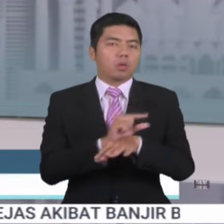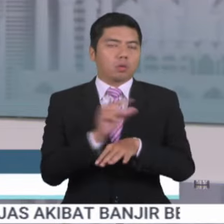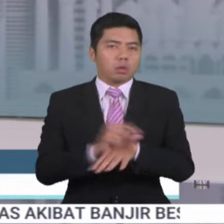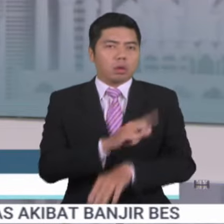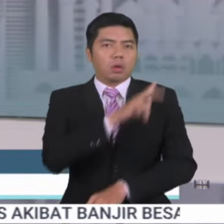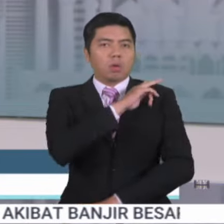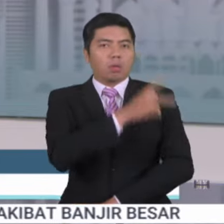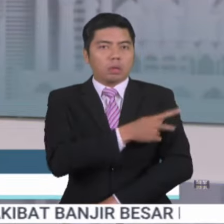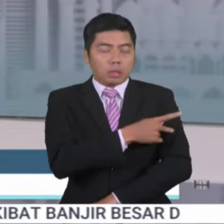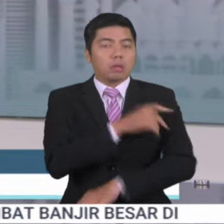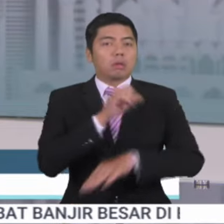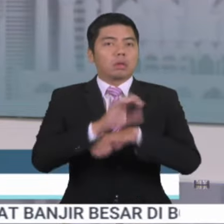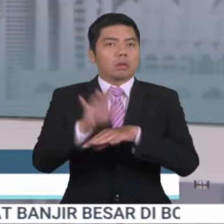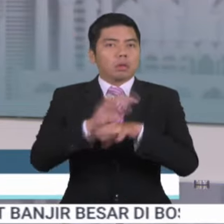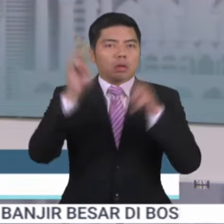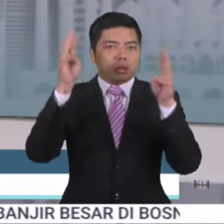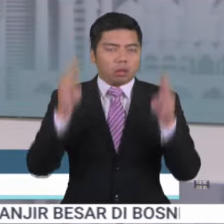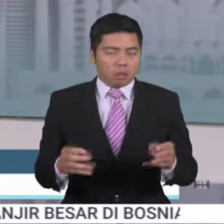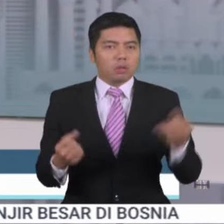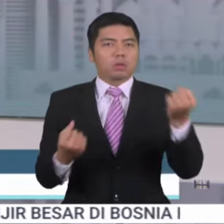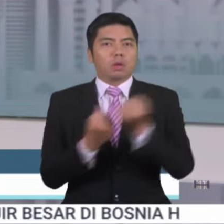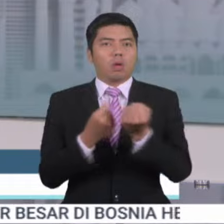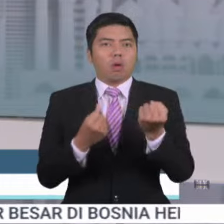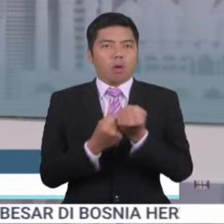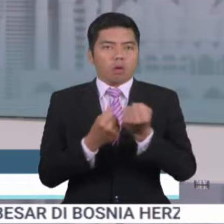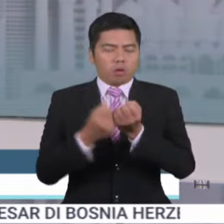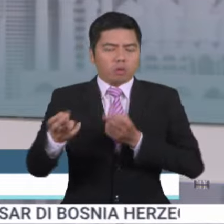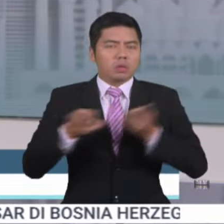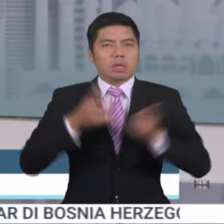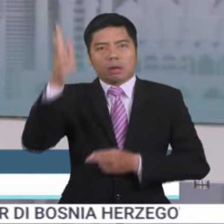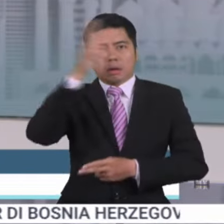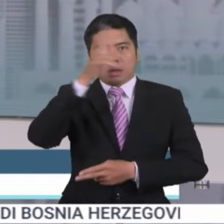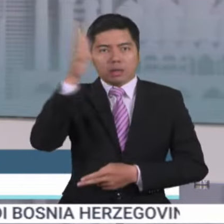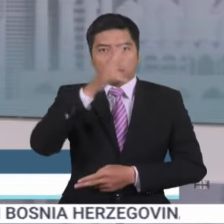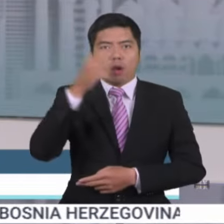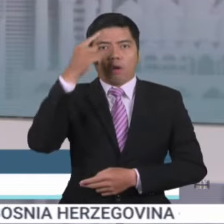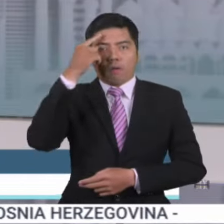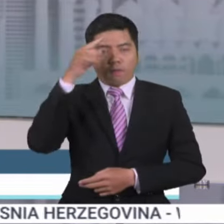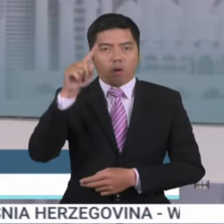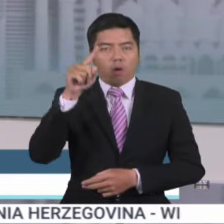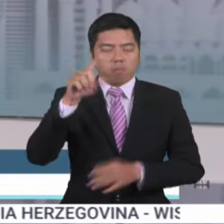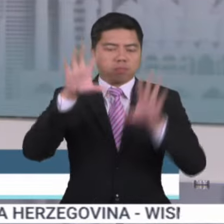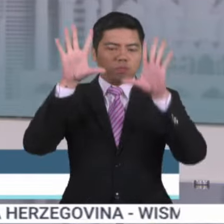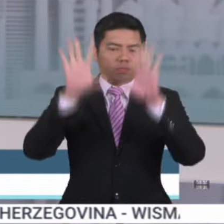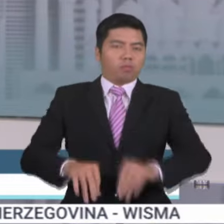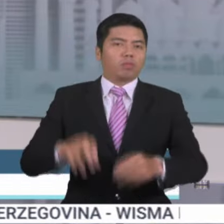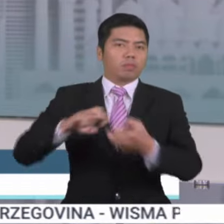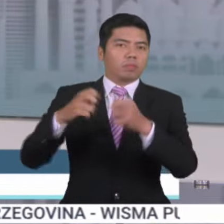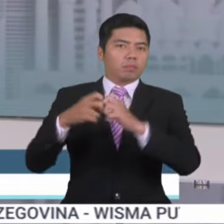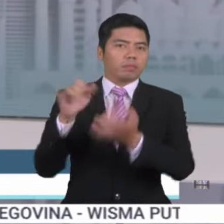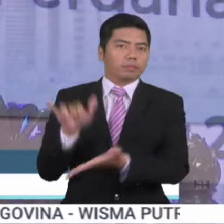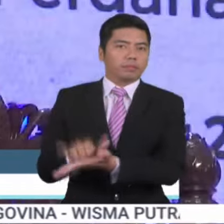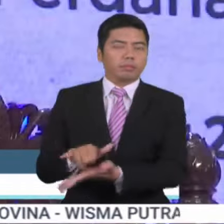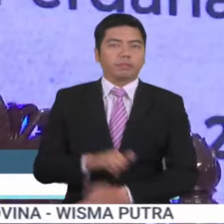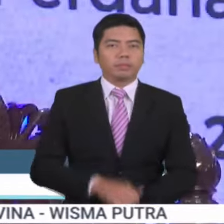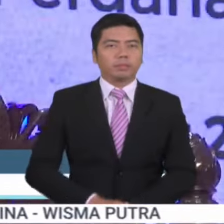menyeru masyarakat untuk terus menyokong usaha kerajaan memerangi amalan tidak beretika berkenaan.